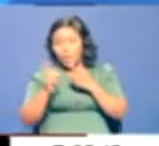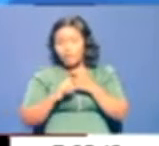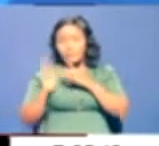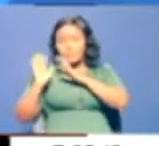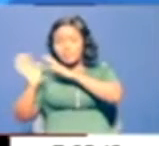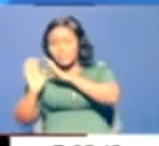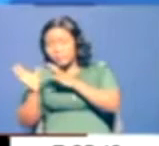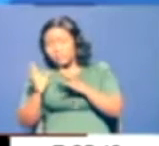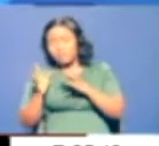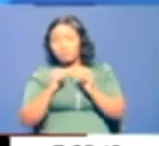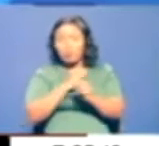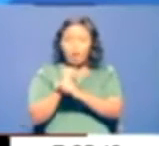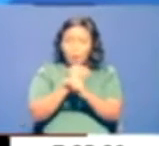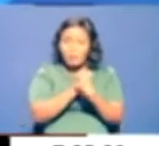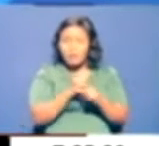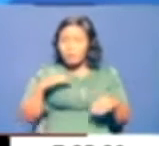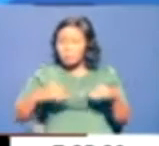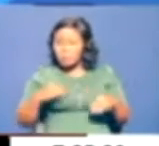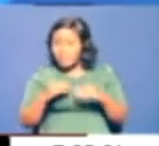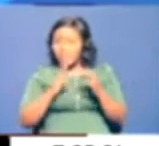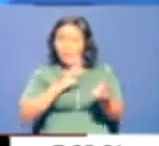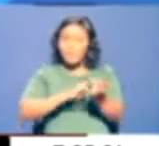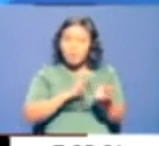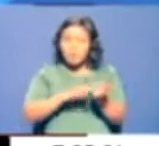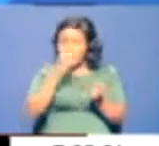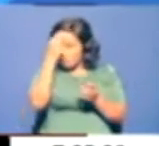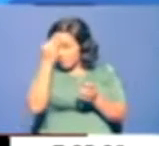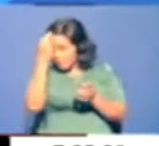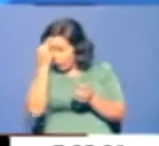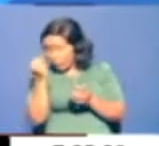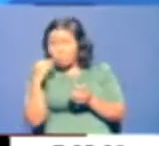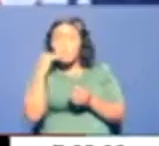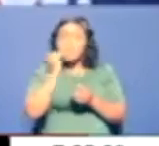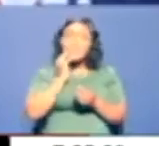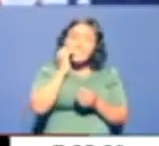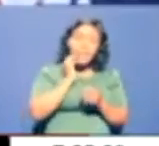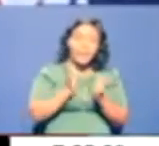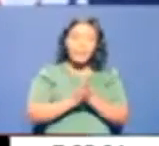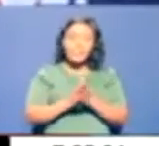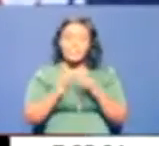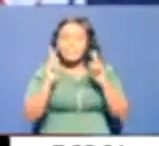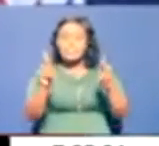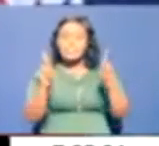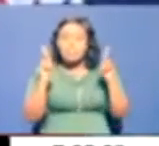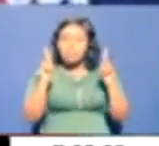Kisii, Migori, Busia, Narok, Siaya na Kisumu.